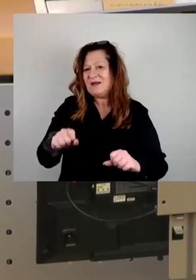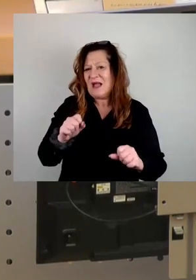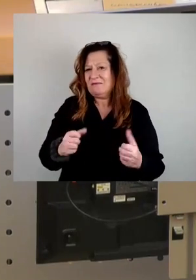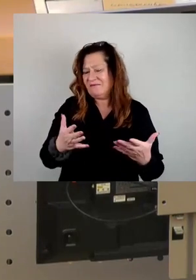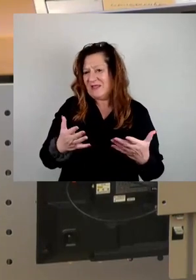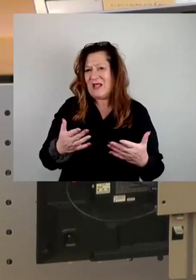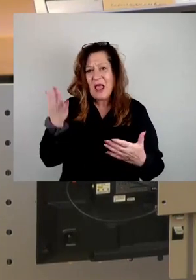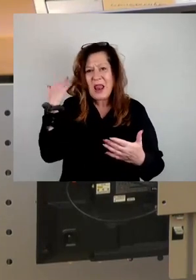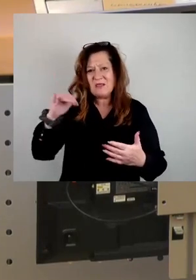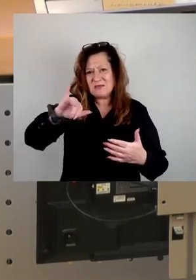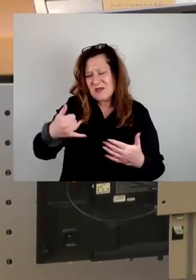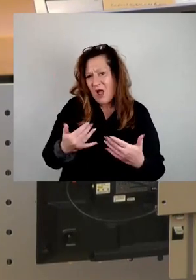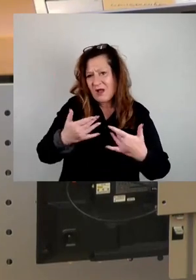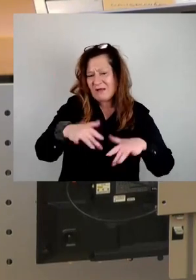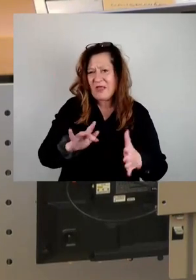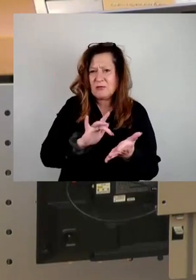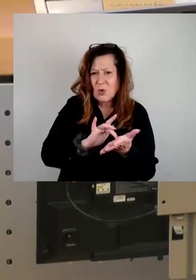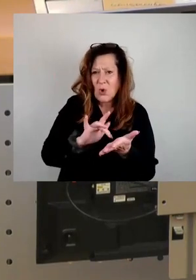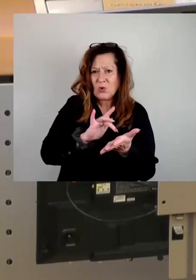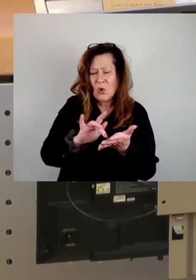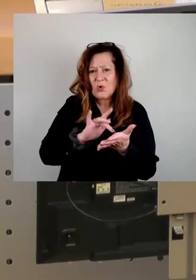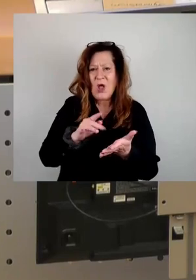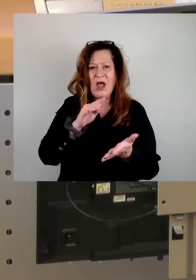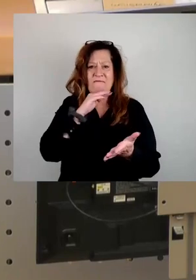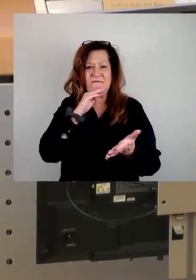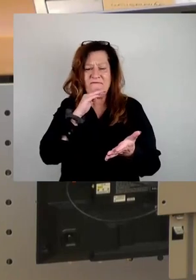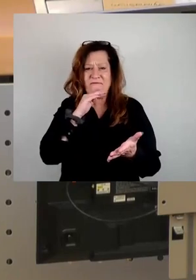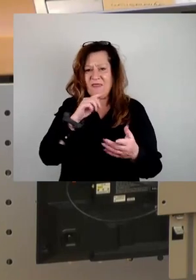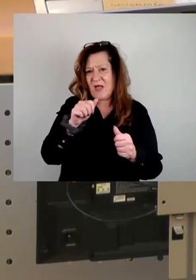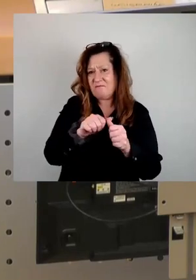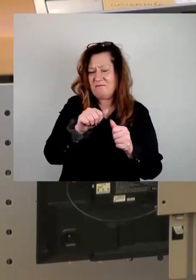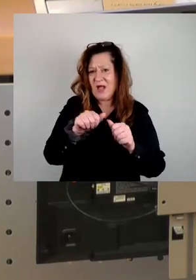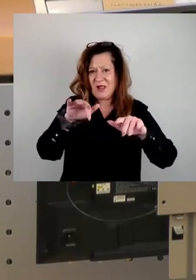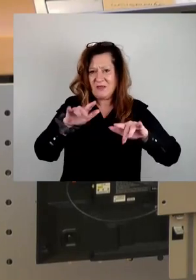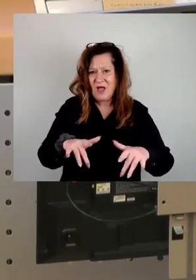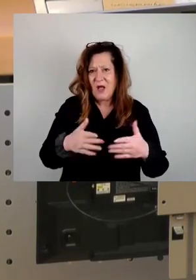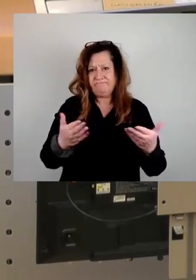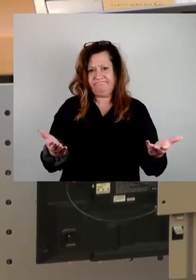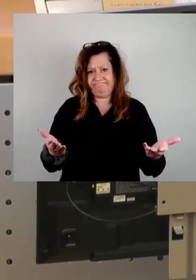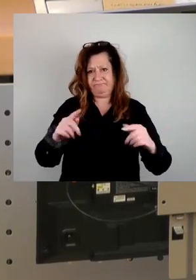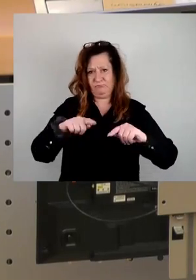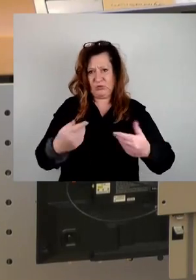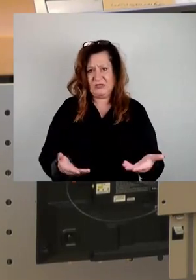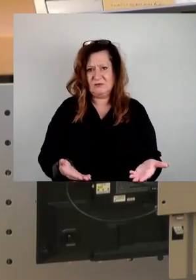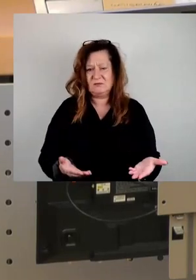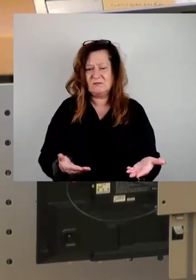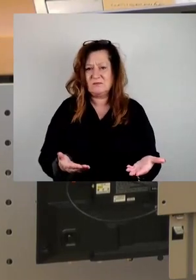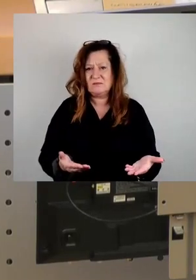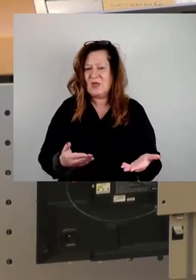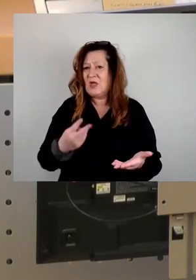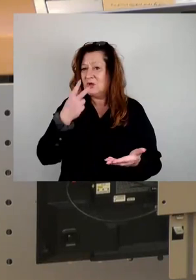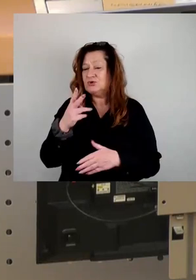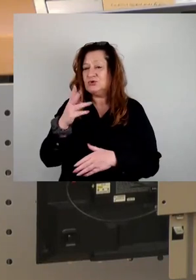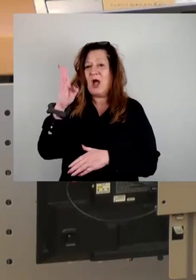letzten Jahre und der damit verbundene Wassermangel einen ganz schön gehörigen Strich durch die Rechnung machen. Man muss sich nur die Prisnitz angucken in